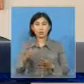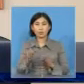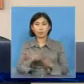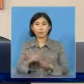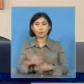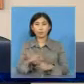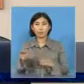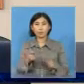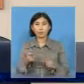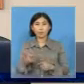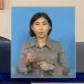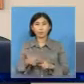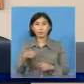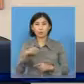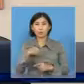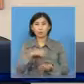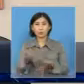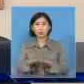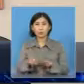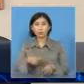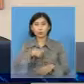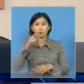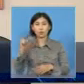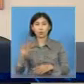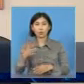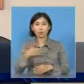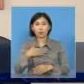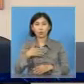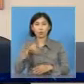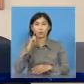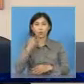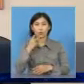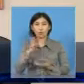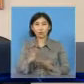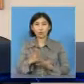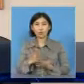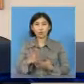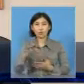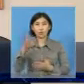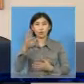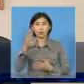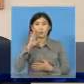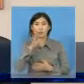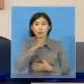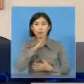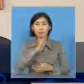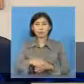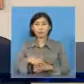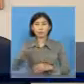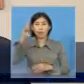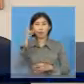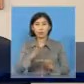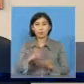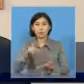үйірмесін басқарады. Осы өздері секілді үлкен біздің жастарға үлгі болатын апа, аналарымыз, ағаларымыз